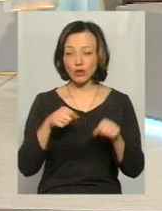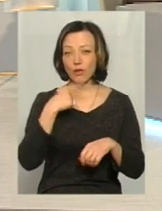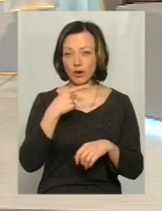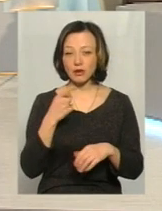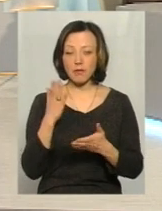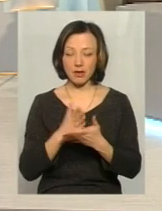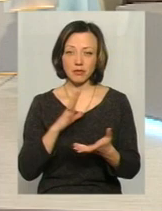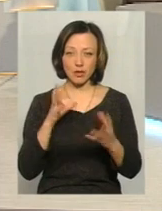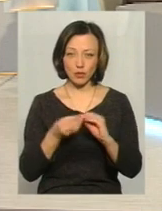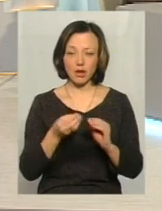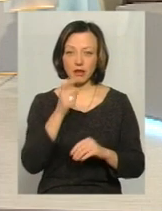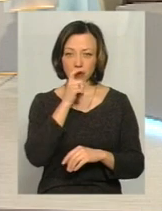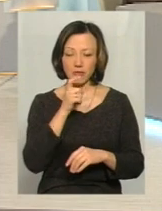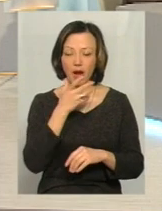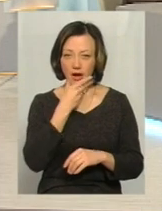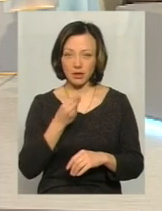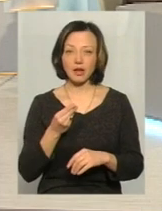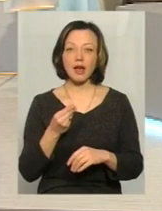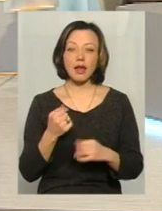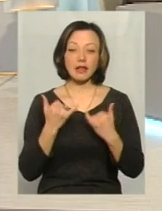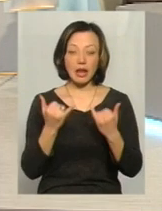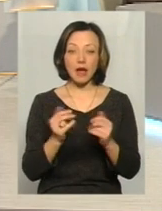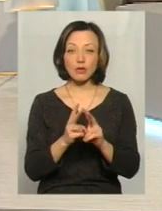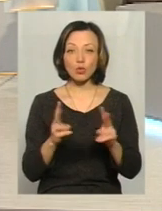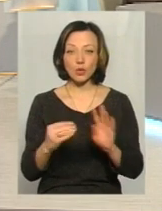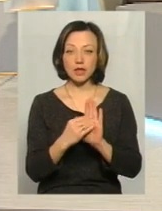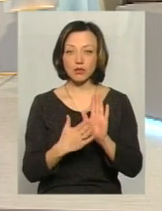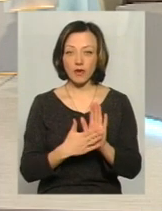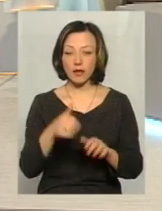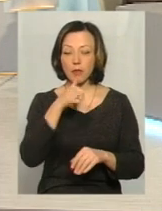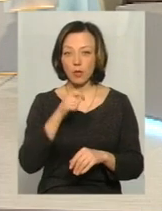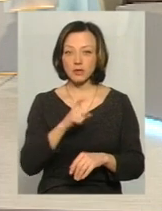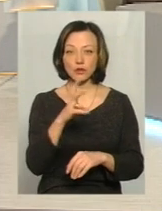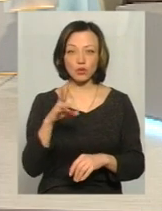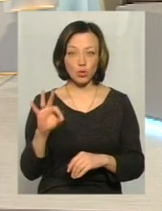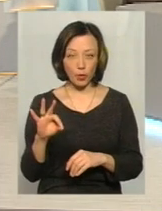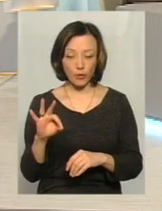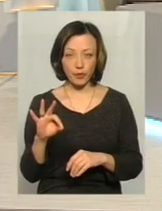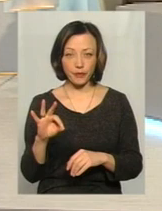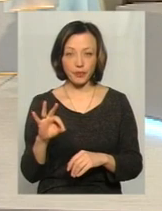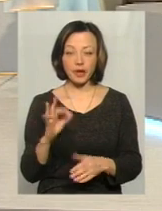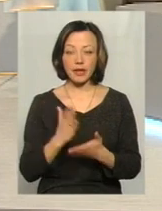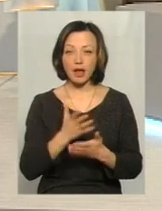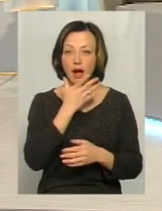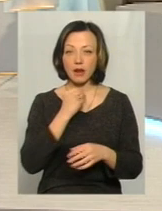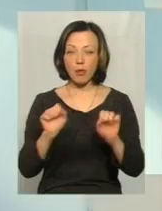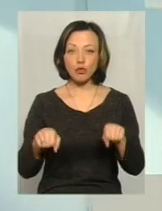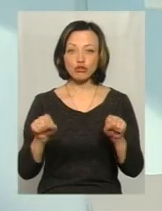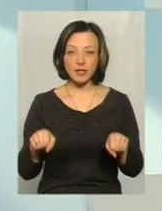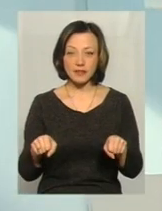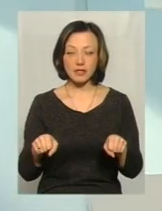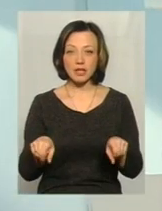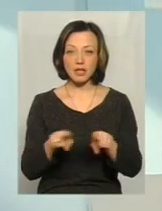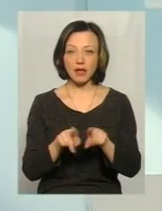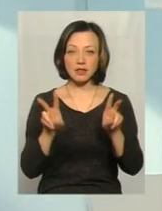будемо мати гарні результати. Крім того, для тих, хто зареєструвався на пробне зовнішнє незалежне оцінювання, є дуже гарна можливість так